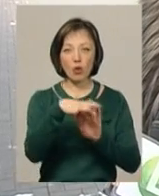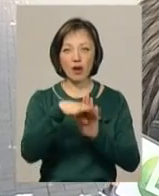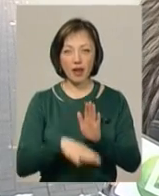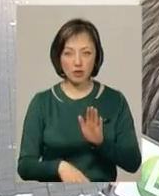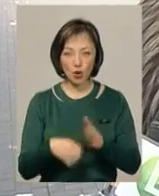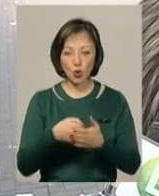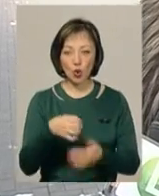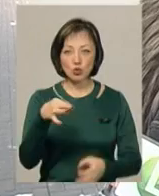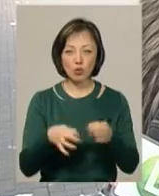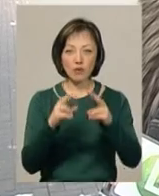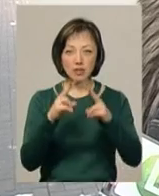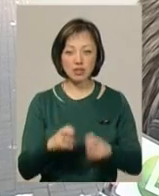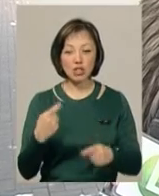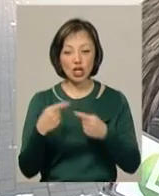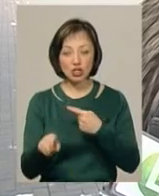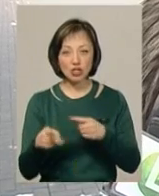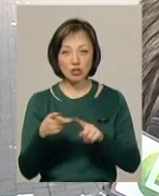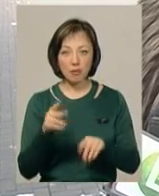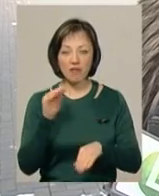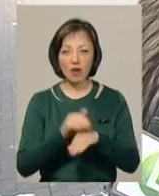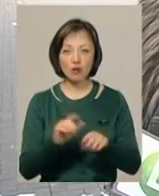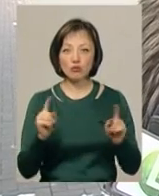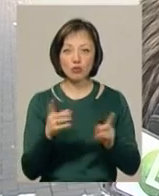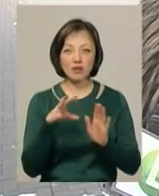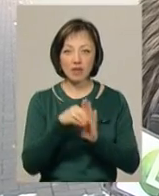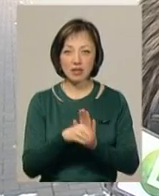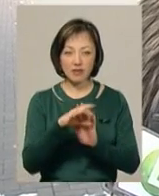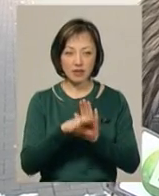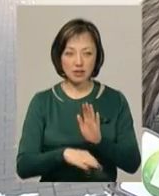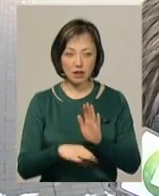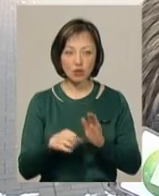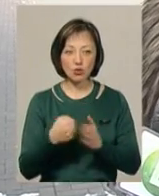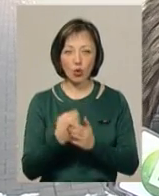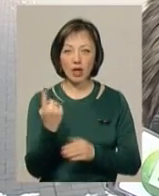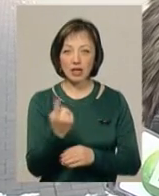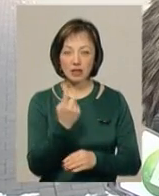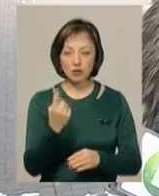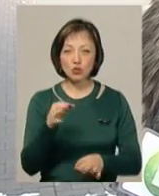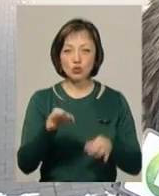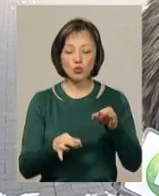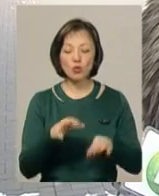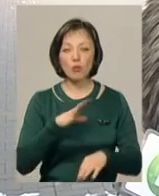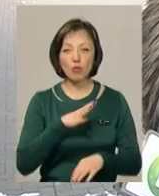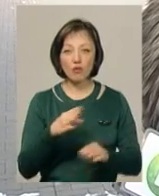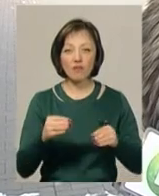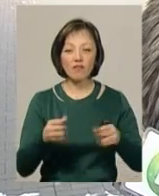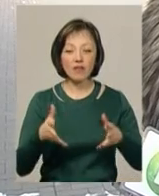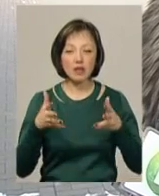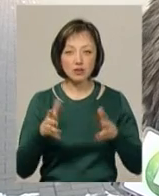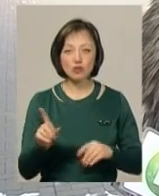же фактом, з яким він звертається, чому не внесені відомості до ЄРДР, судом було встановлено,